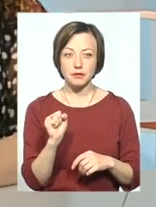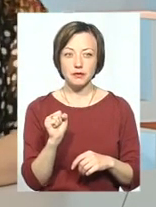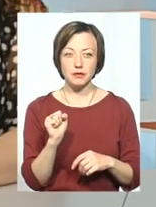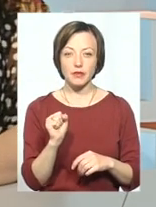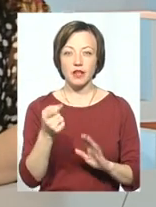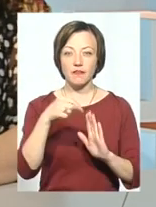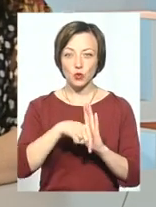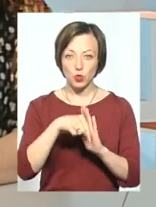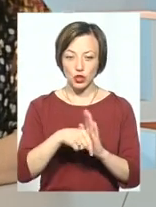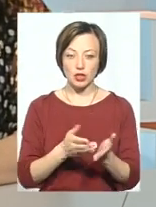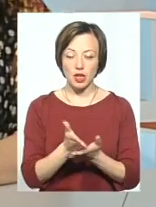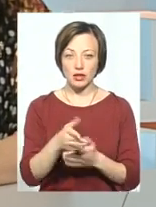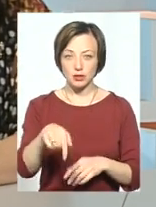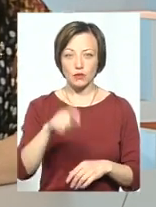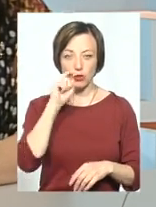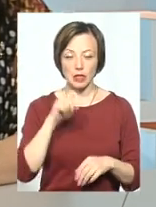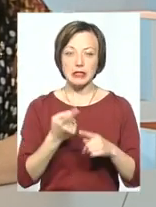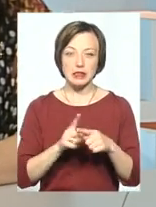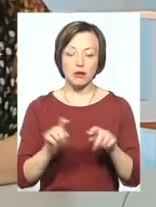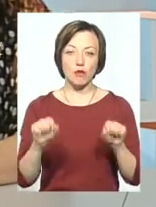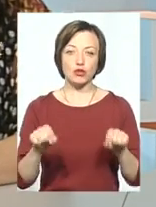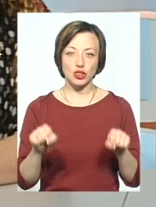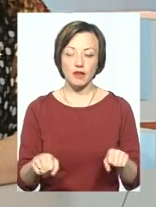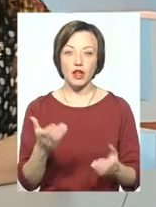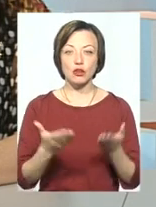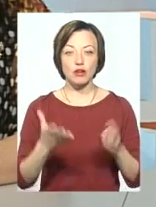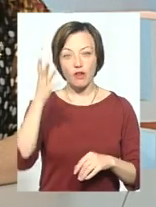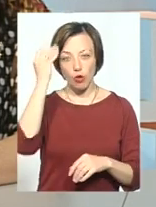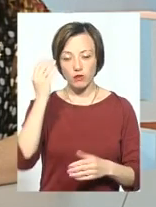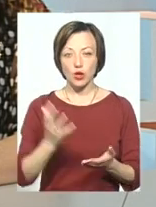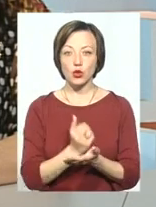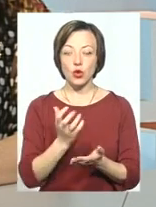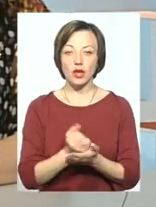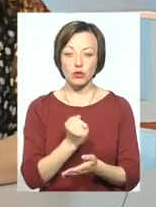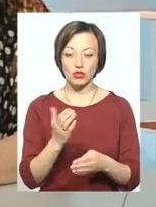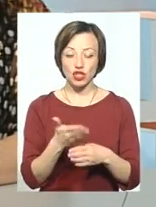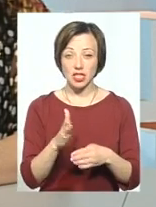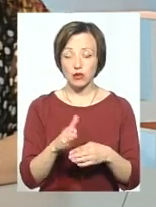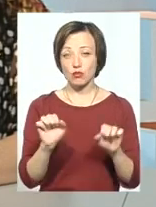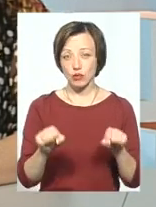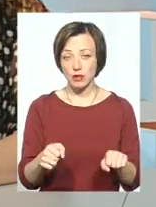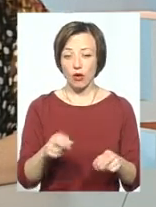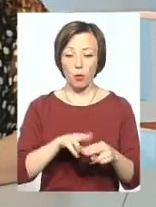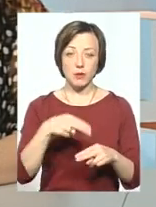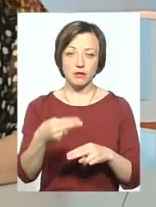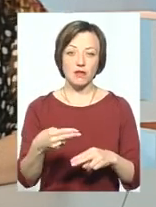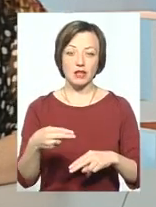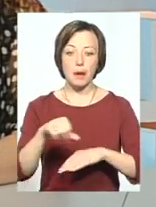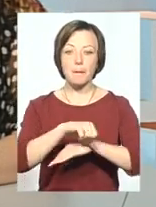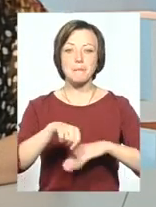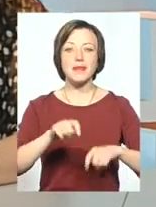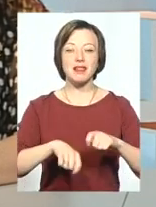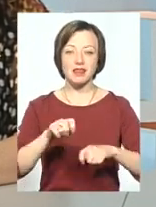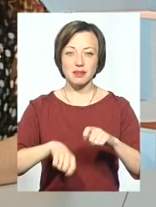на внутрішні рейси на Україні, це можливо. Тому, якщо враховувати дохідну частину, то можливо ми її будемо компенсувати митницею,